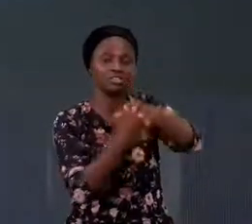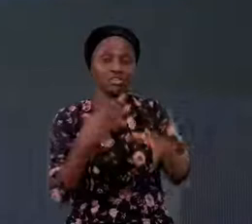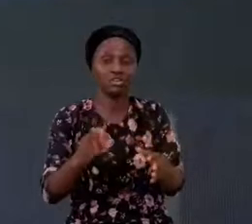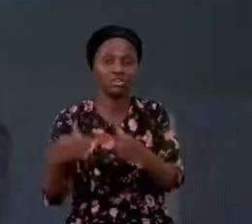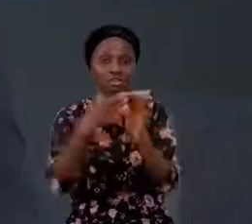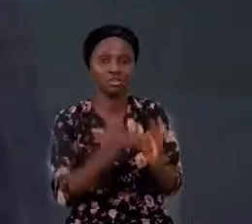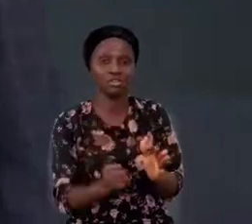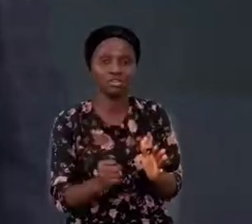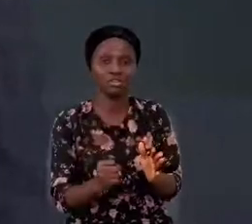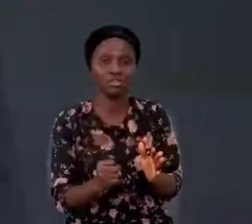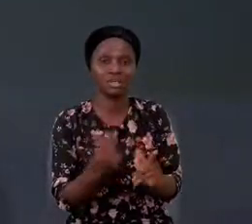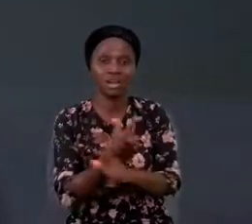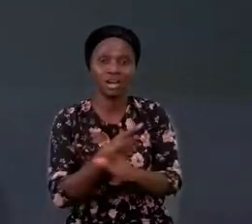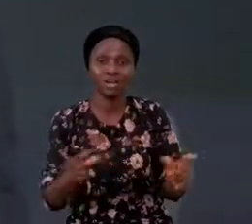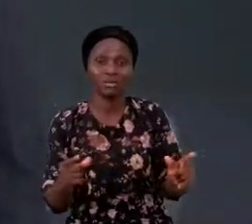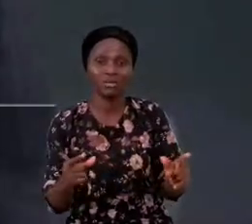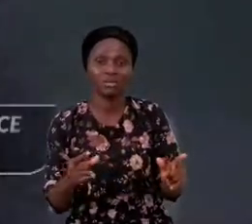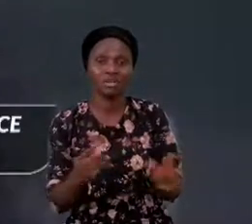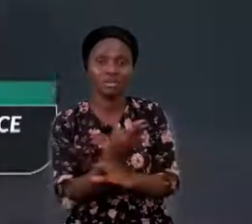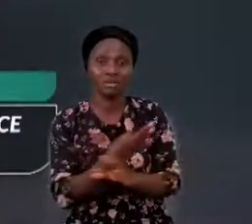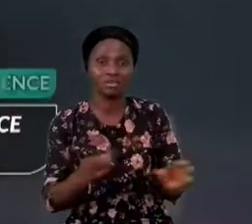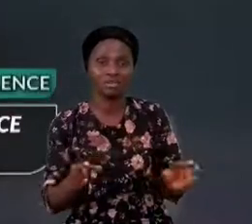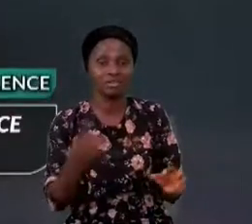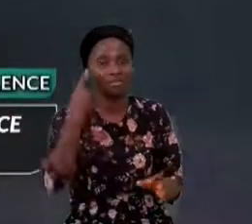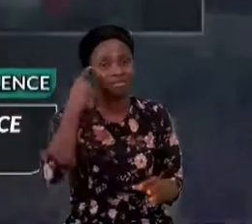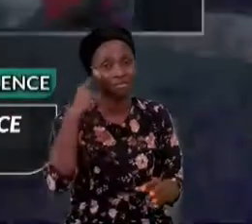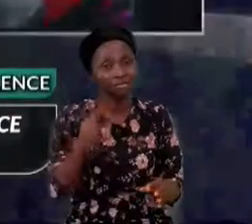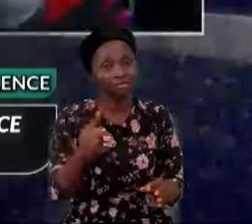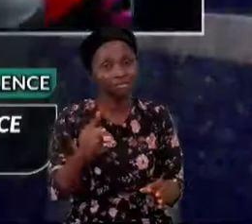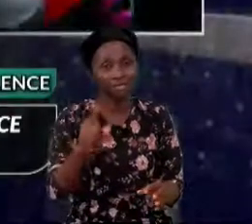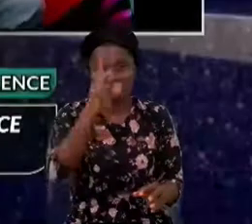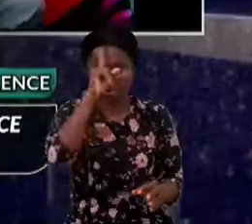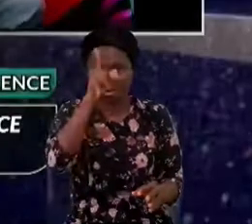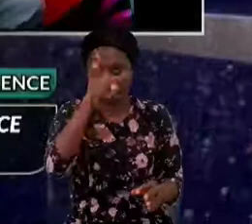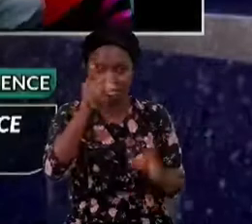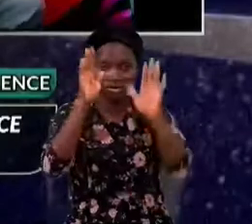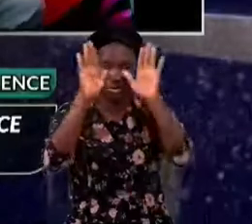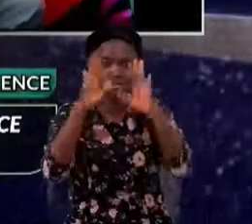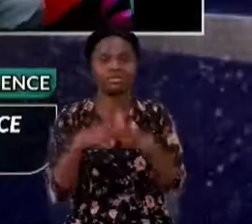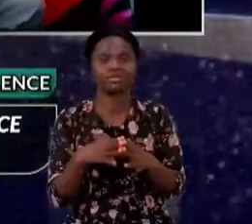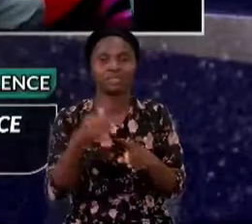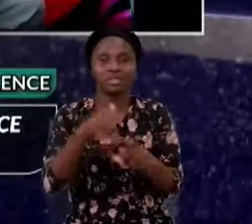Voyons Psaume 11. Psaume 11, 3.